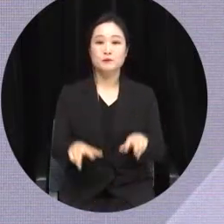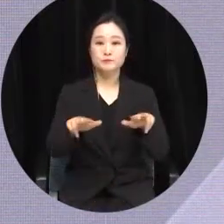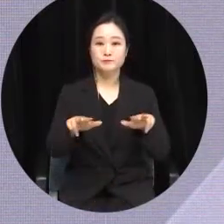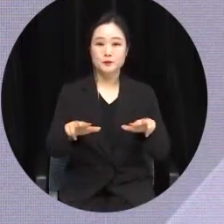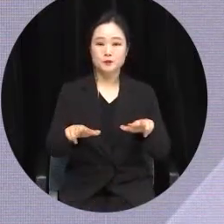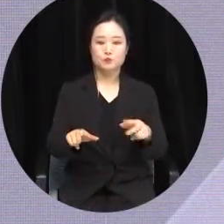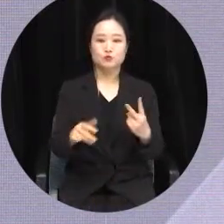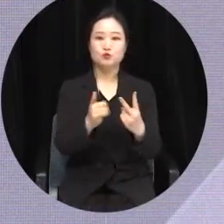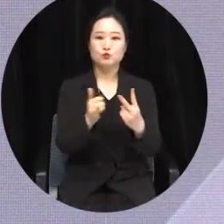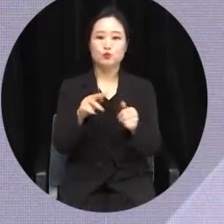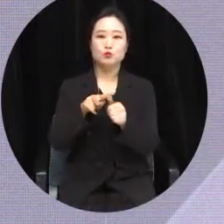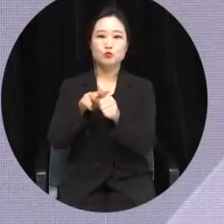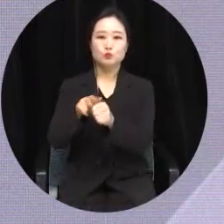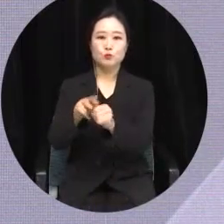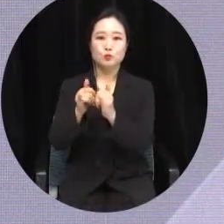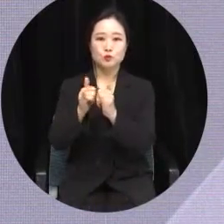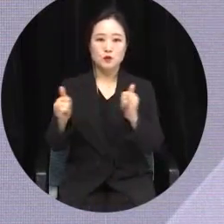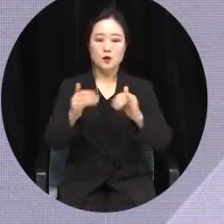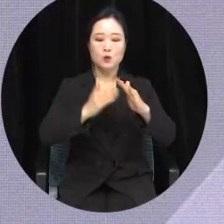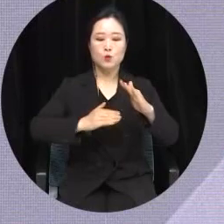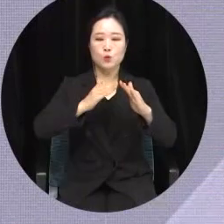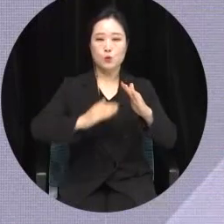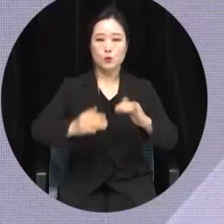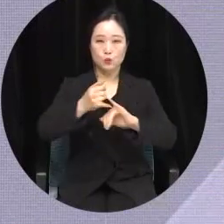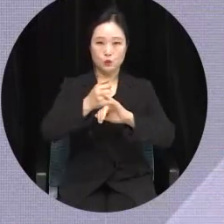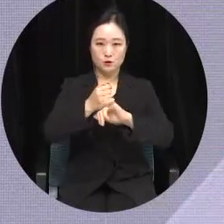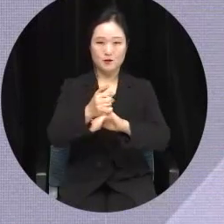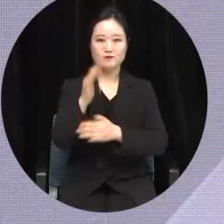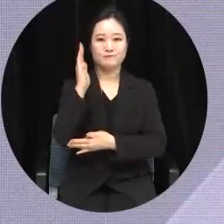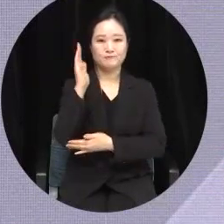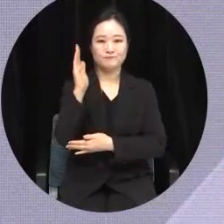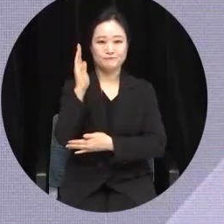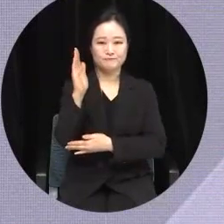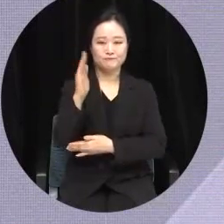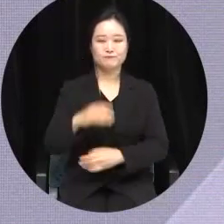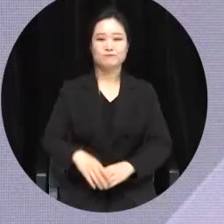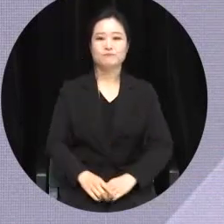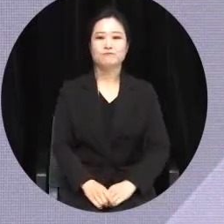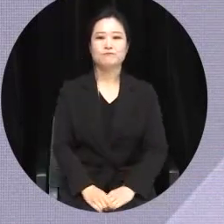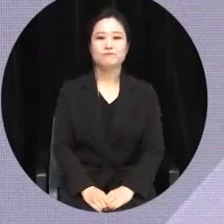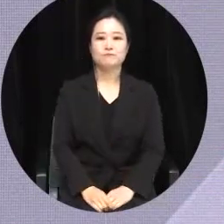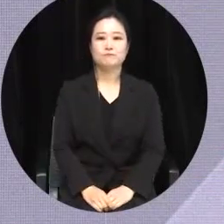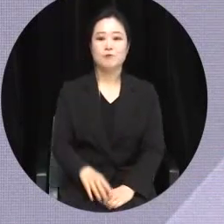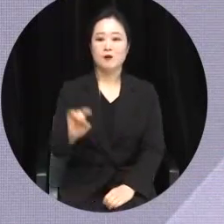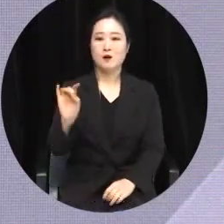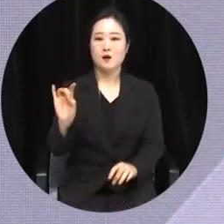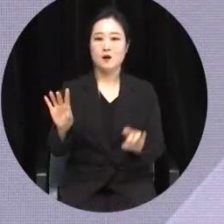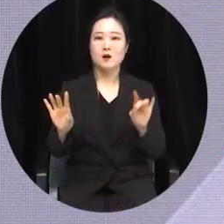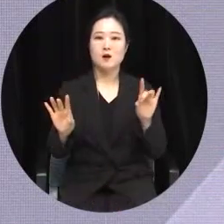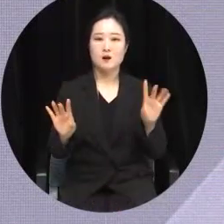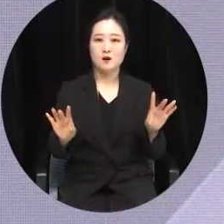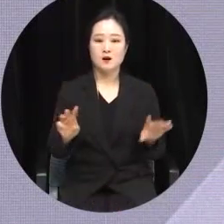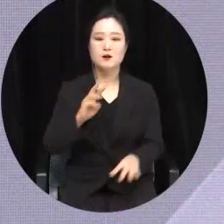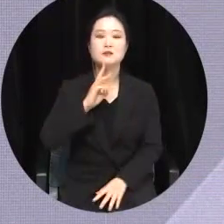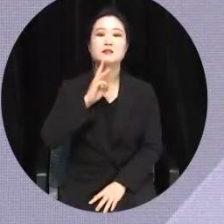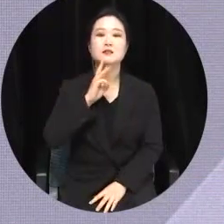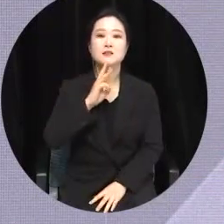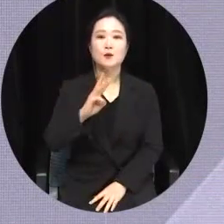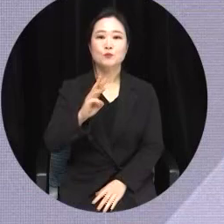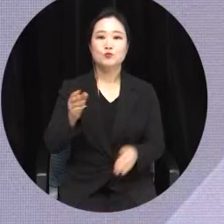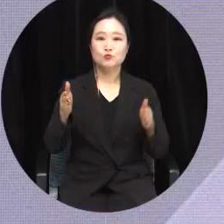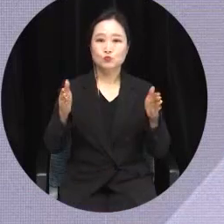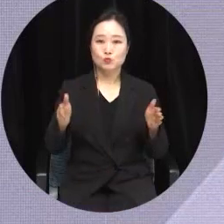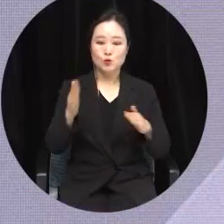후보가 내세운 선거 공약을 짚어보는 시간입니다. 각 후보들은 3분 동안